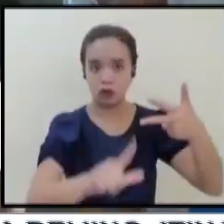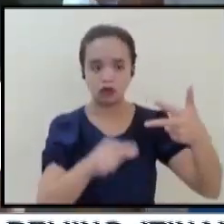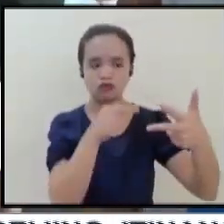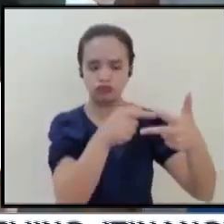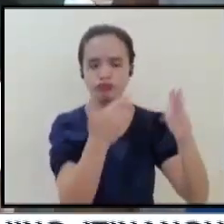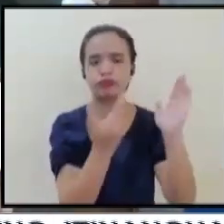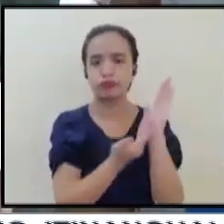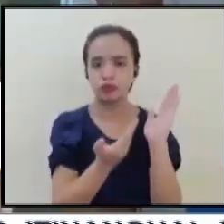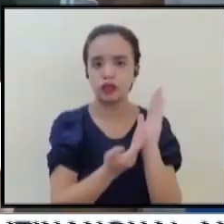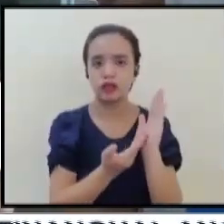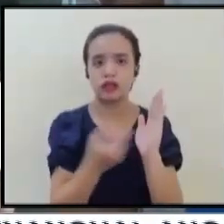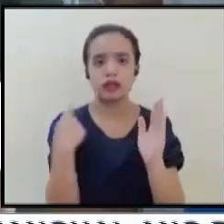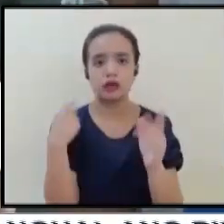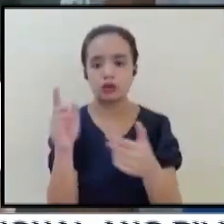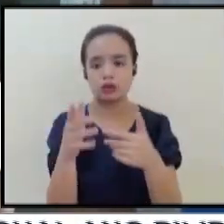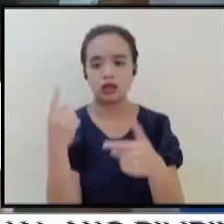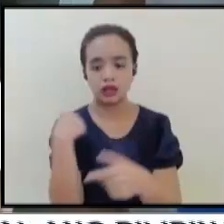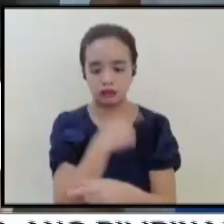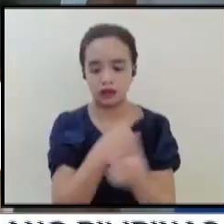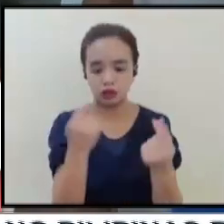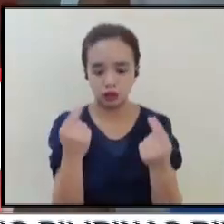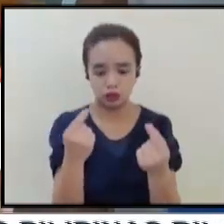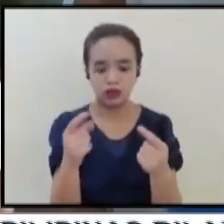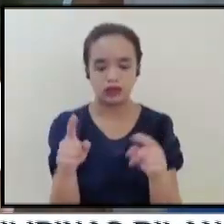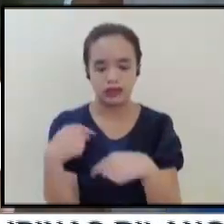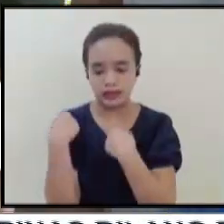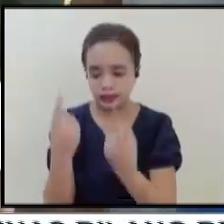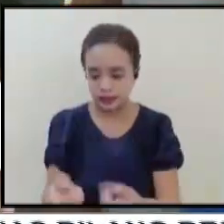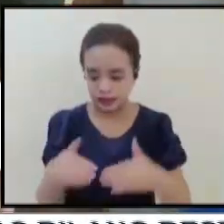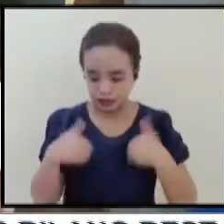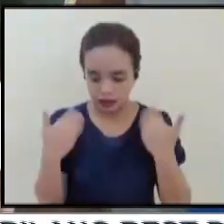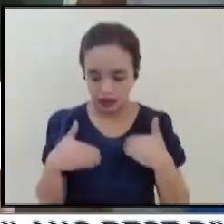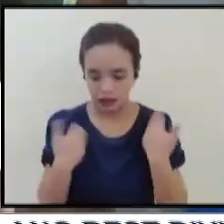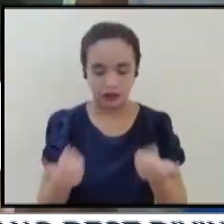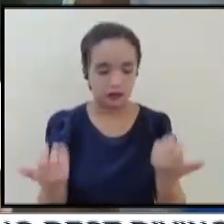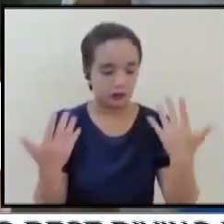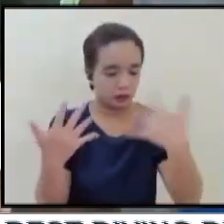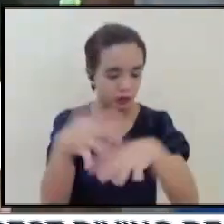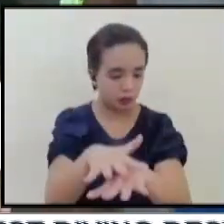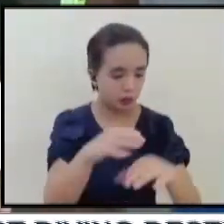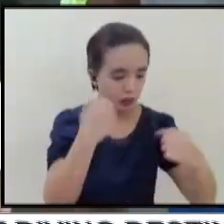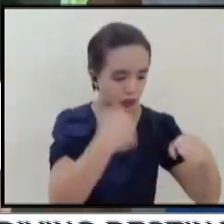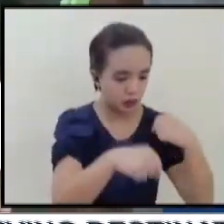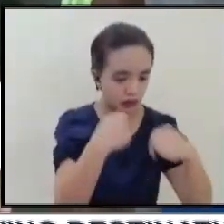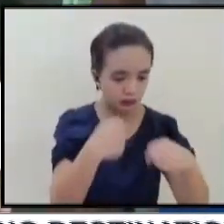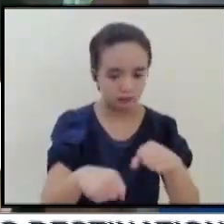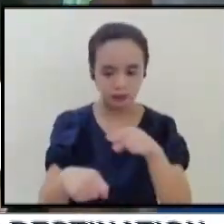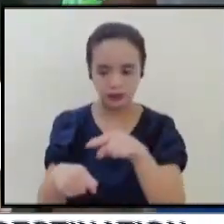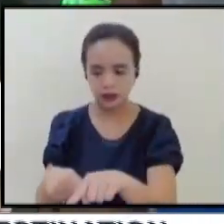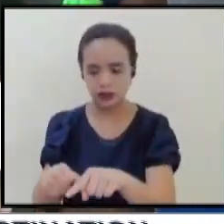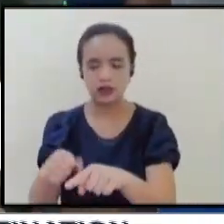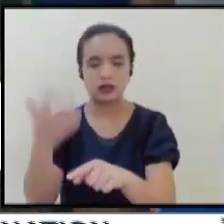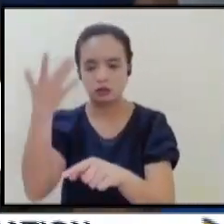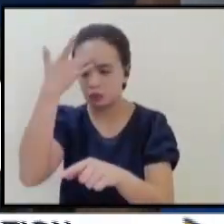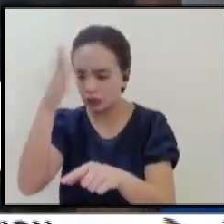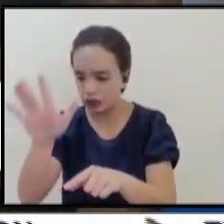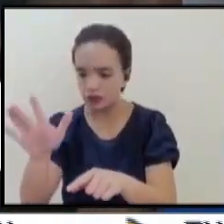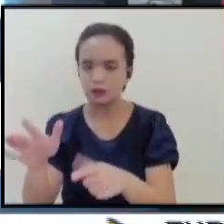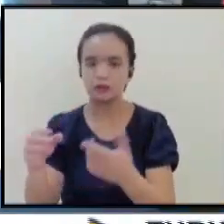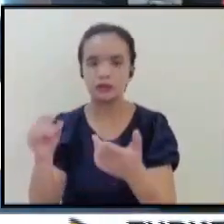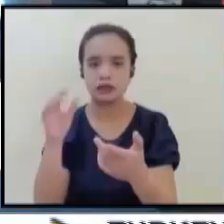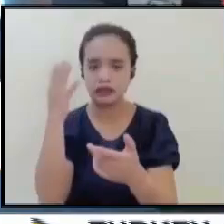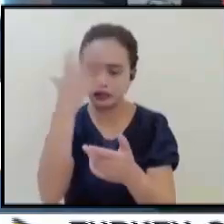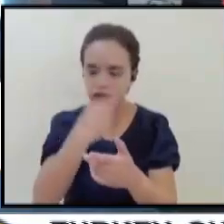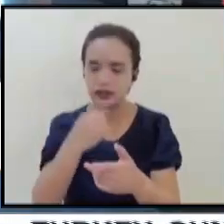tama. Kabataan pa lang, magkasama na yung sports, ito magkasama yung beauty and brains. So nakikita natin yung kagandahan ng programang